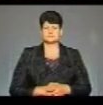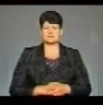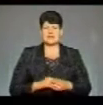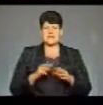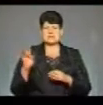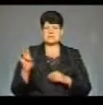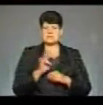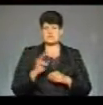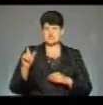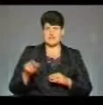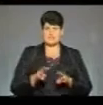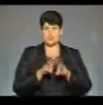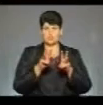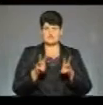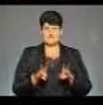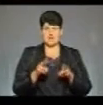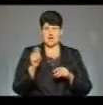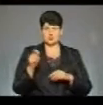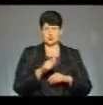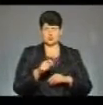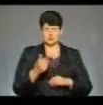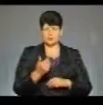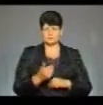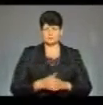Священники освячують його.